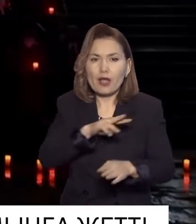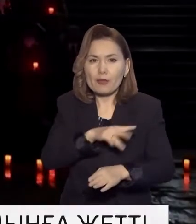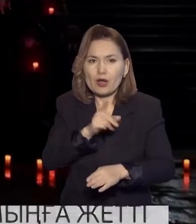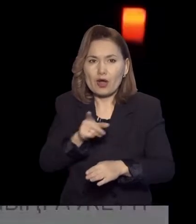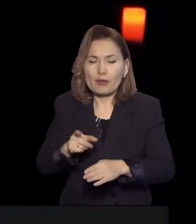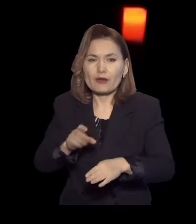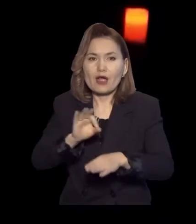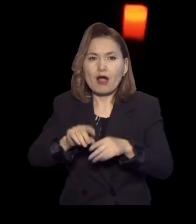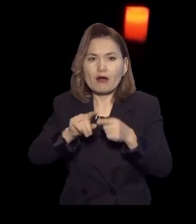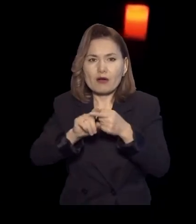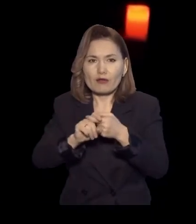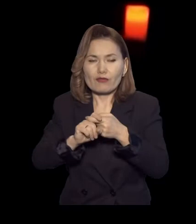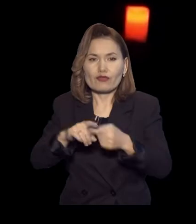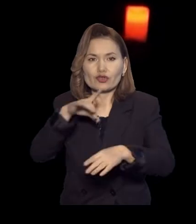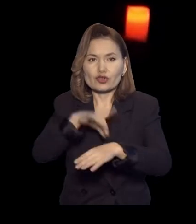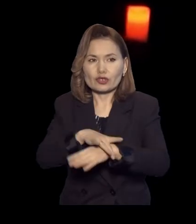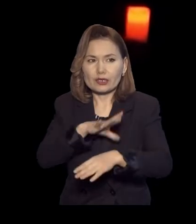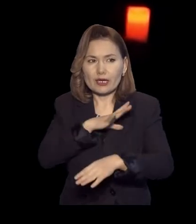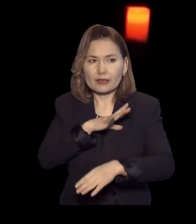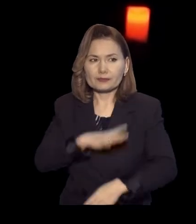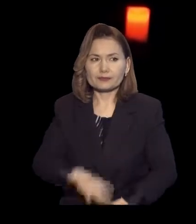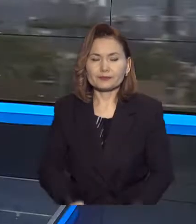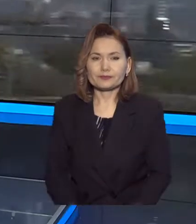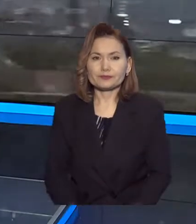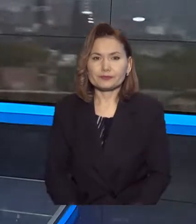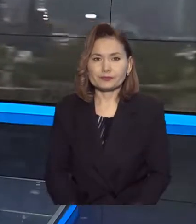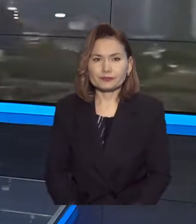адам коронавирус жұқтырған.